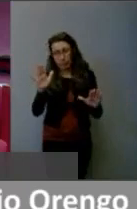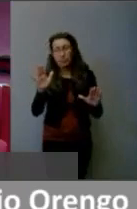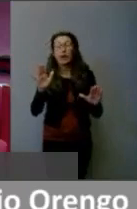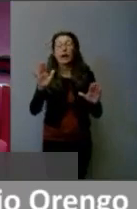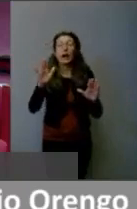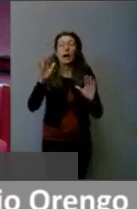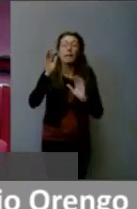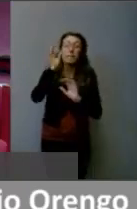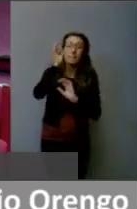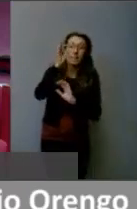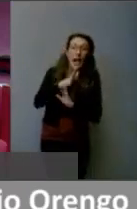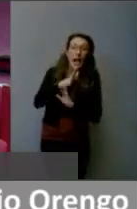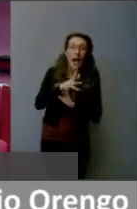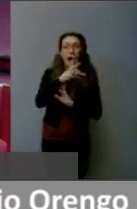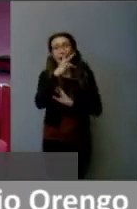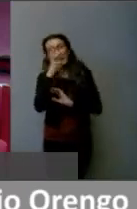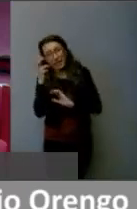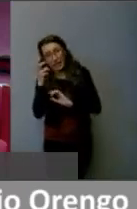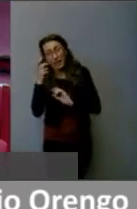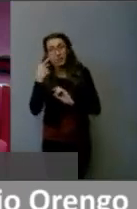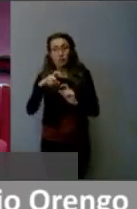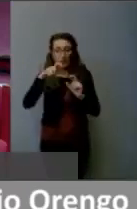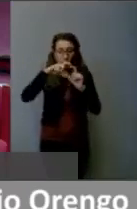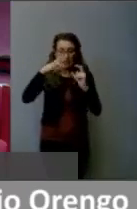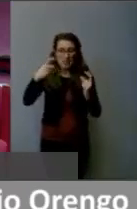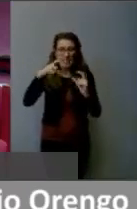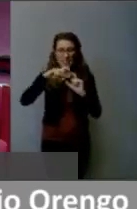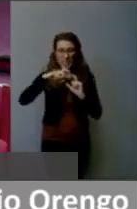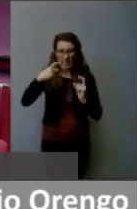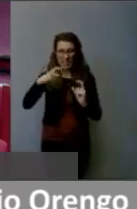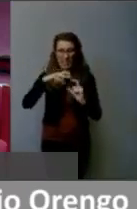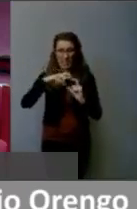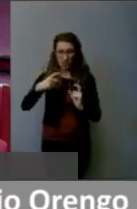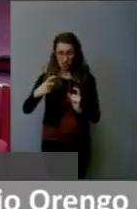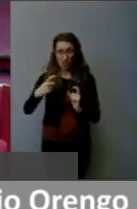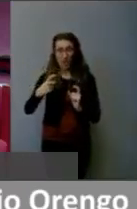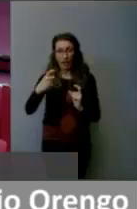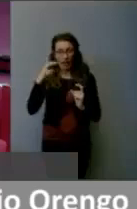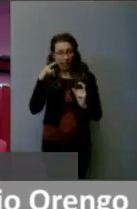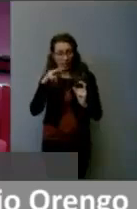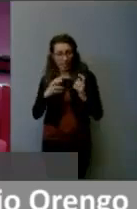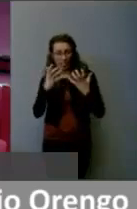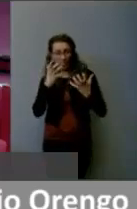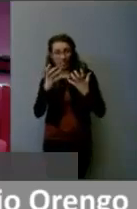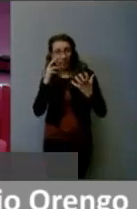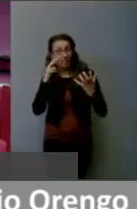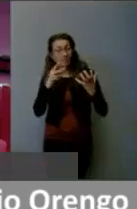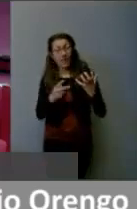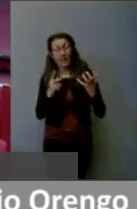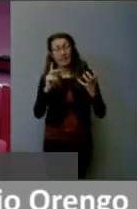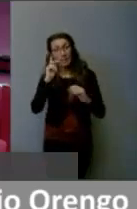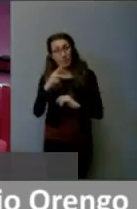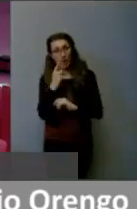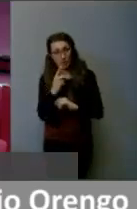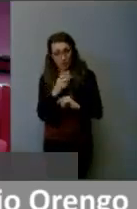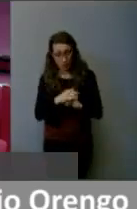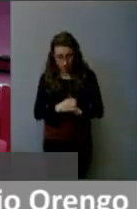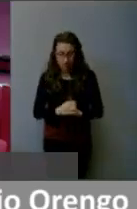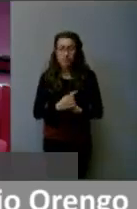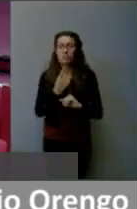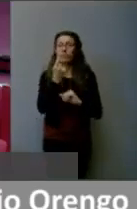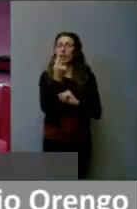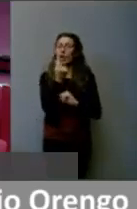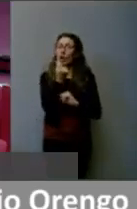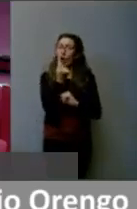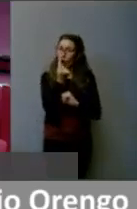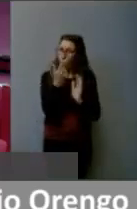per effetto del contrasto bianco-nero, la visibilità sarebbe migliore. Per quanto riguarda i costi, si potrebbe